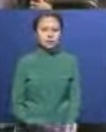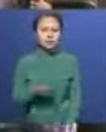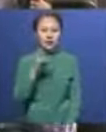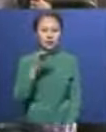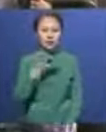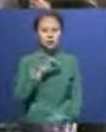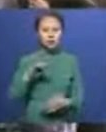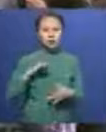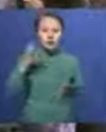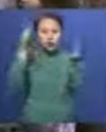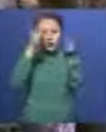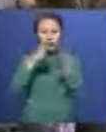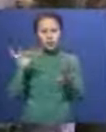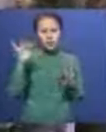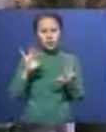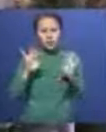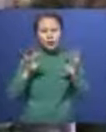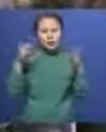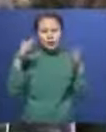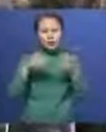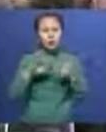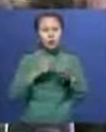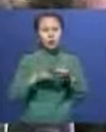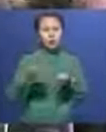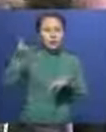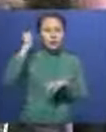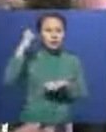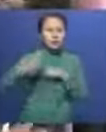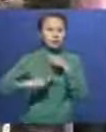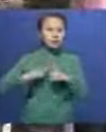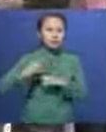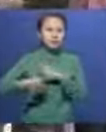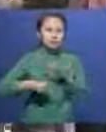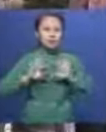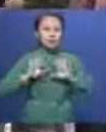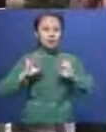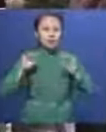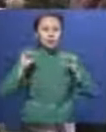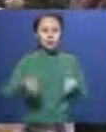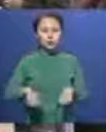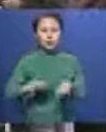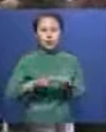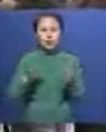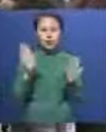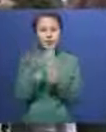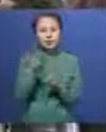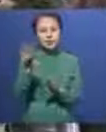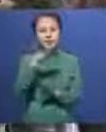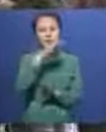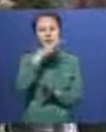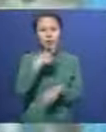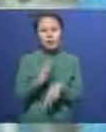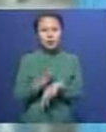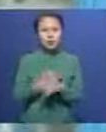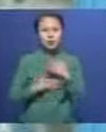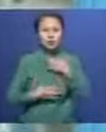Эквадордың музыкалық мәдениетінің тарихы тереңде жатыр. Ол сонау инктер империясы дәуірінен бастау алады. Біздің әуендеріміздің сіздерге ұнағаны көңіл